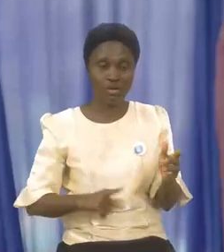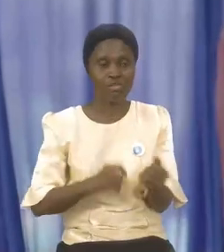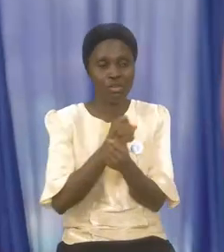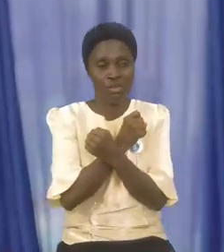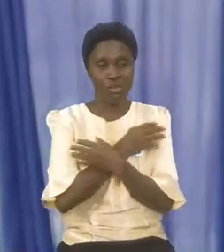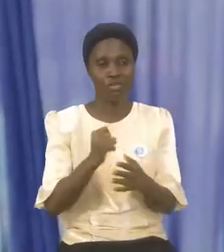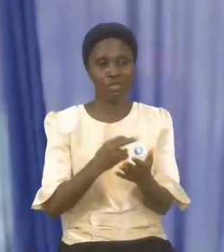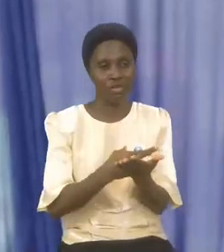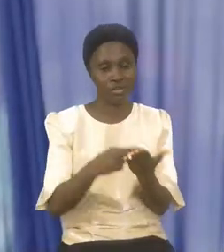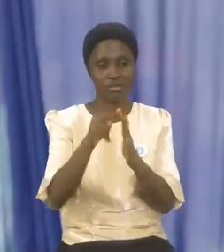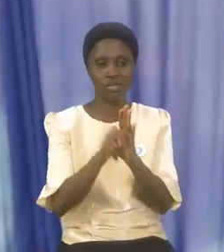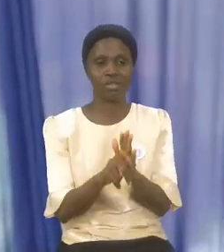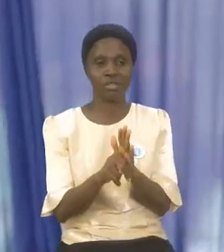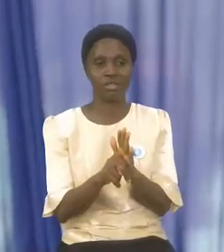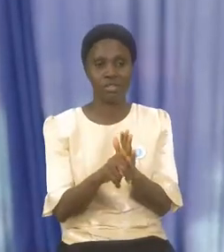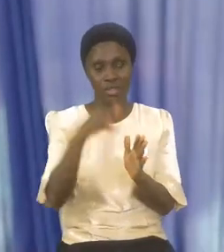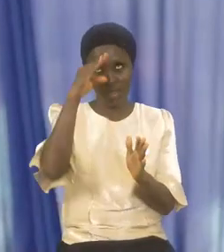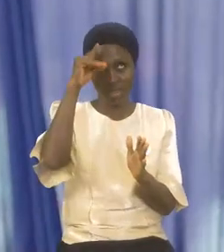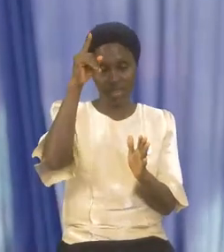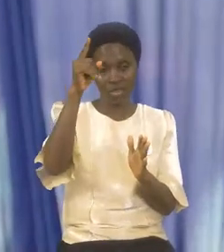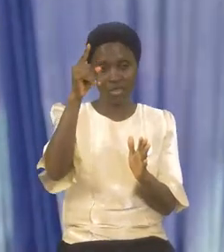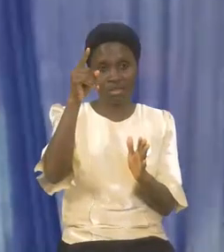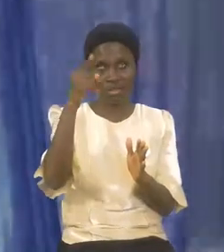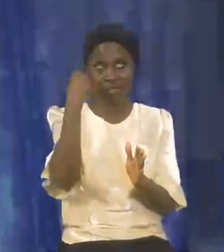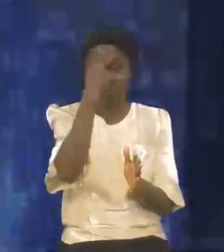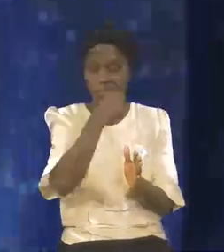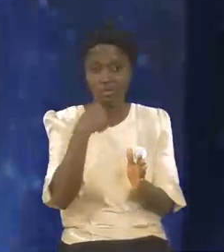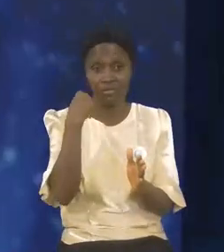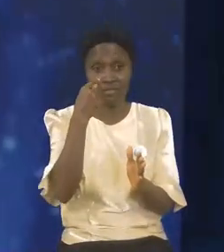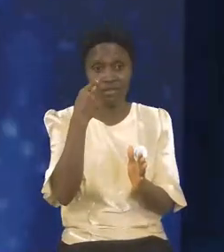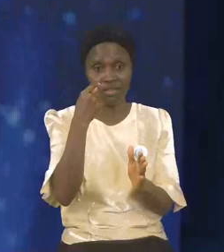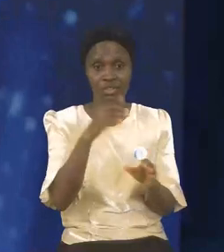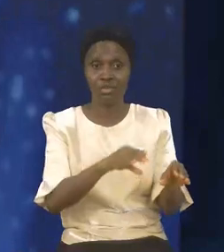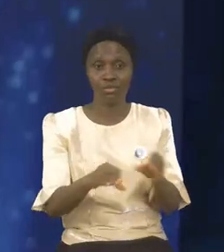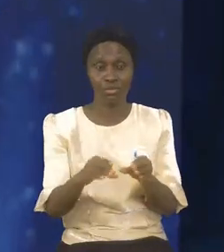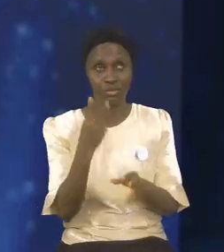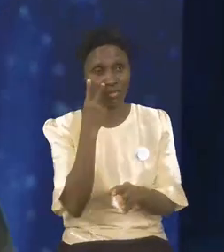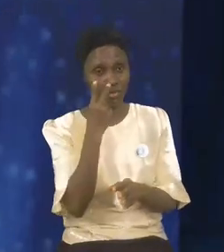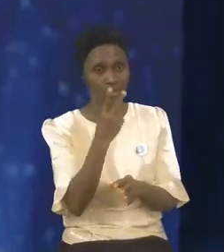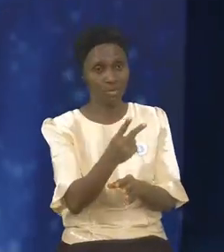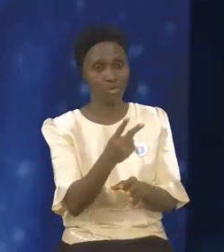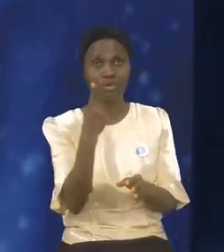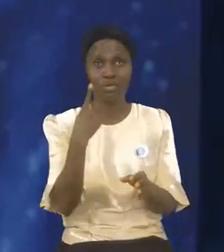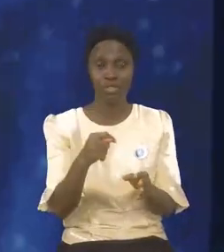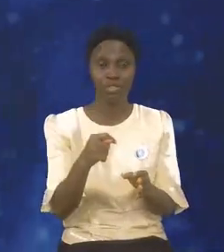Car l'Éternel est juste, il aime la justice.